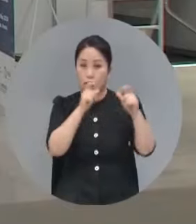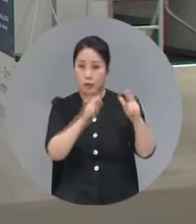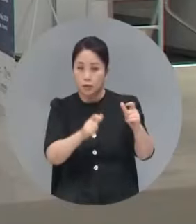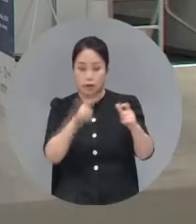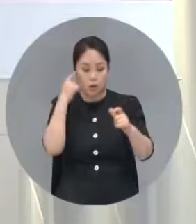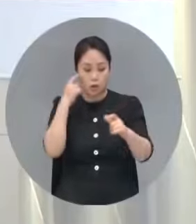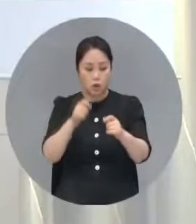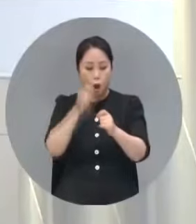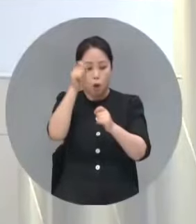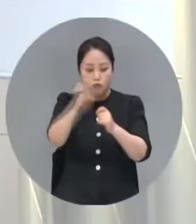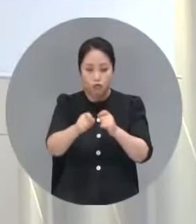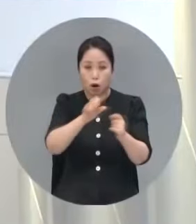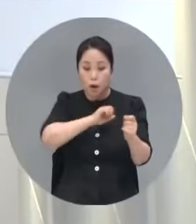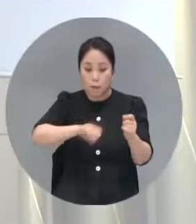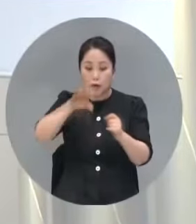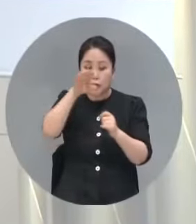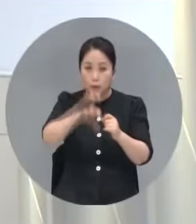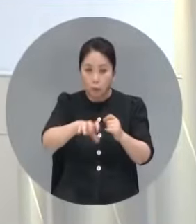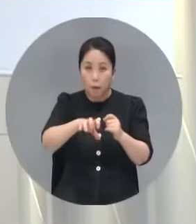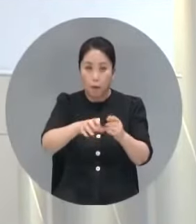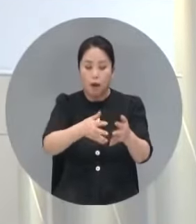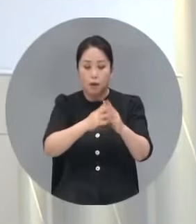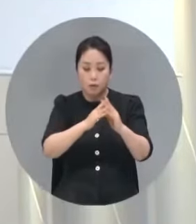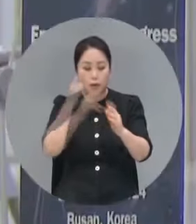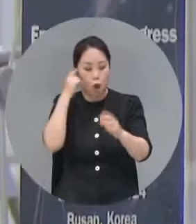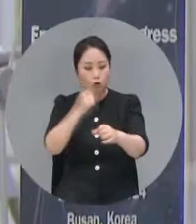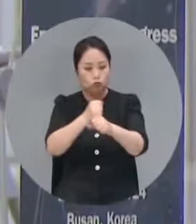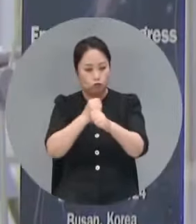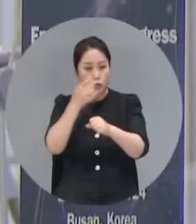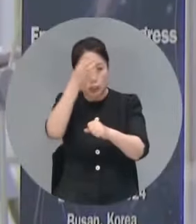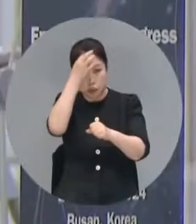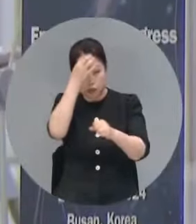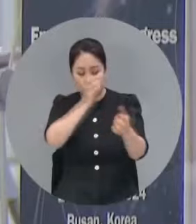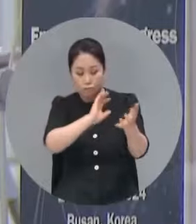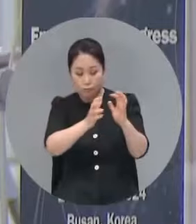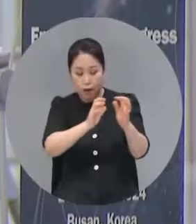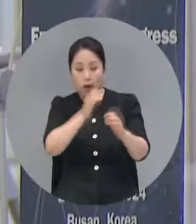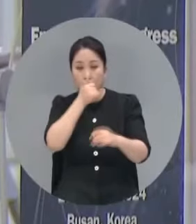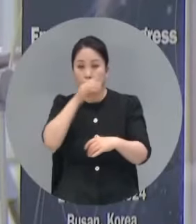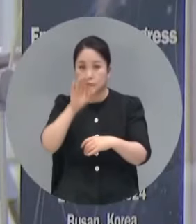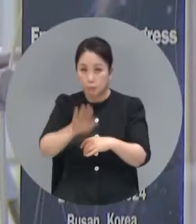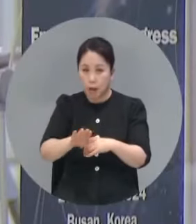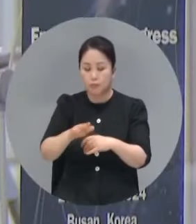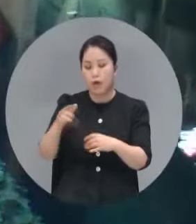부산에서는 영구 방패장 건립 기술과 선례를 꼽는 공개 논의가 이어졌지만